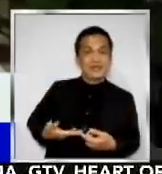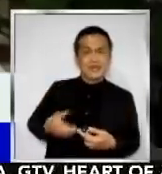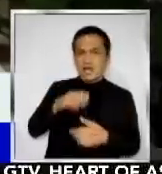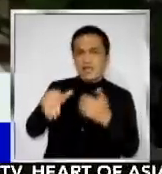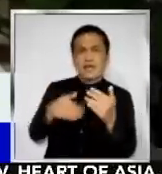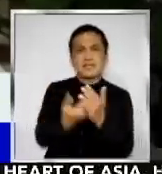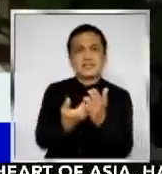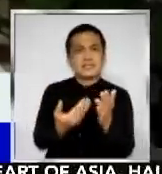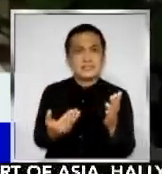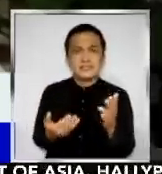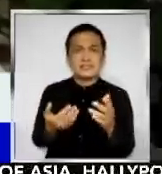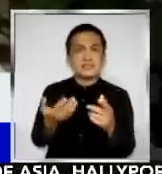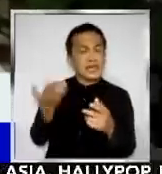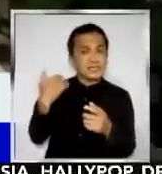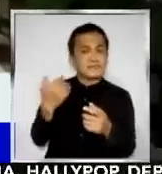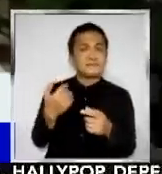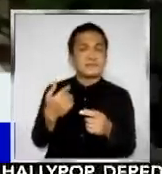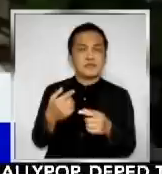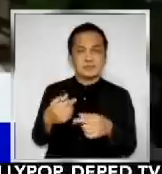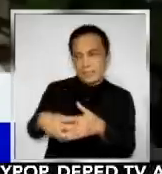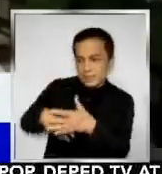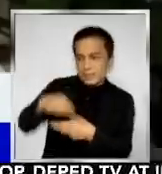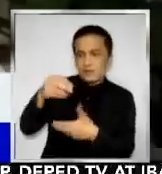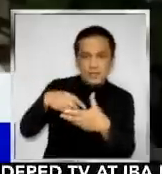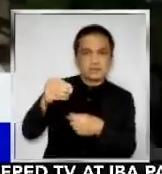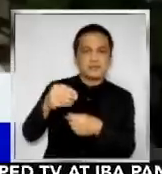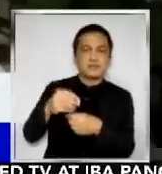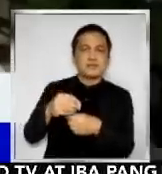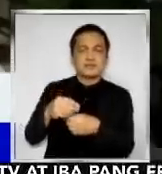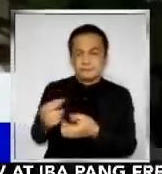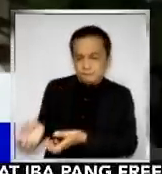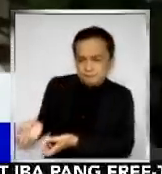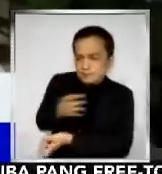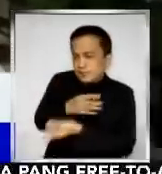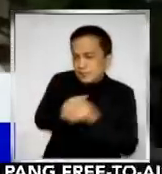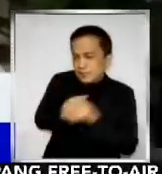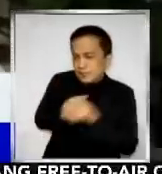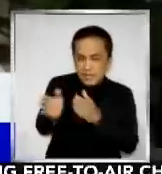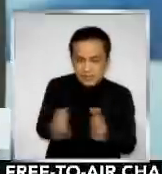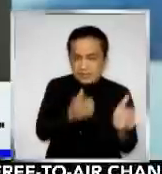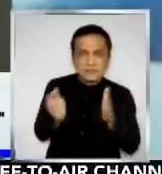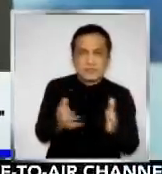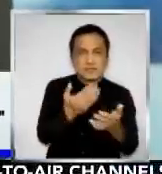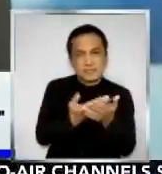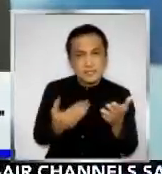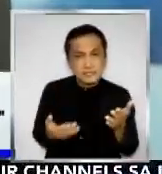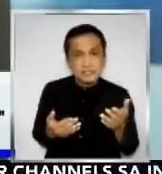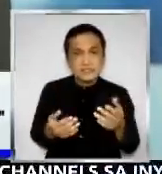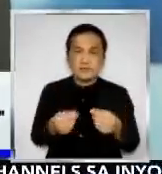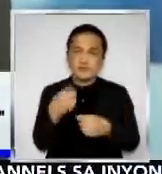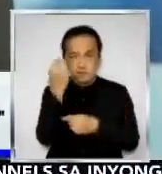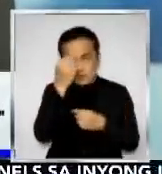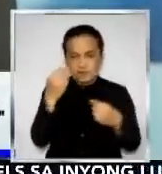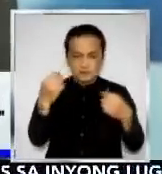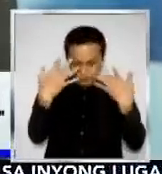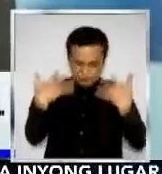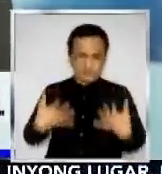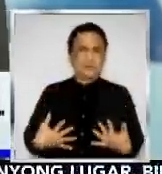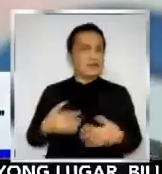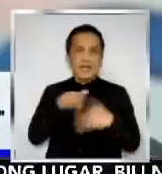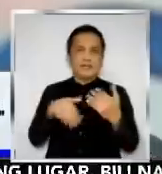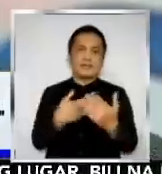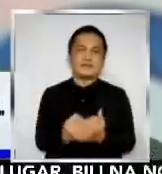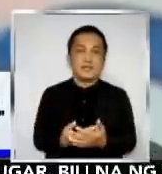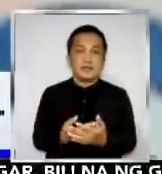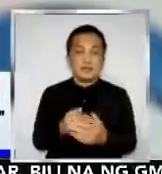mga gamit nilalabas namin sa archive for arranging everything from accessories. Isa sa kanyang mga magiging leading man